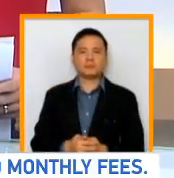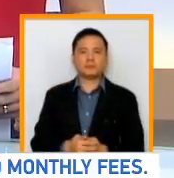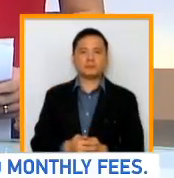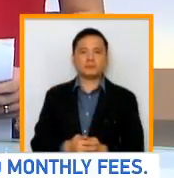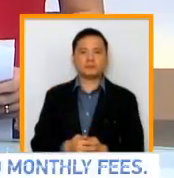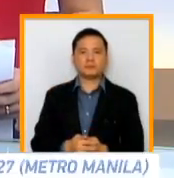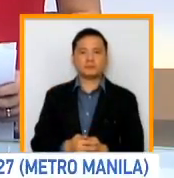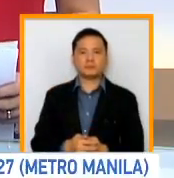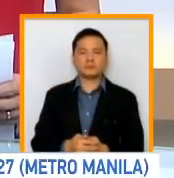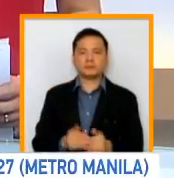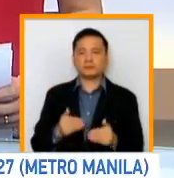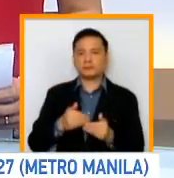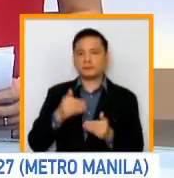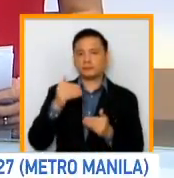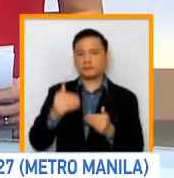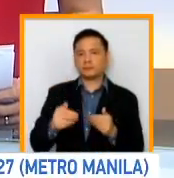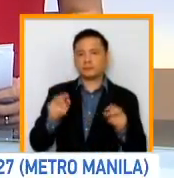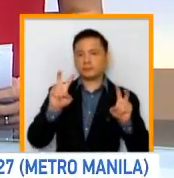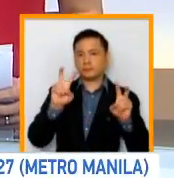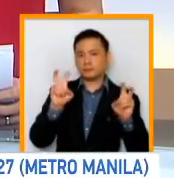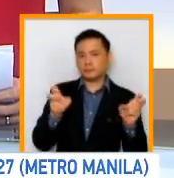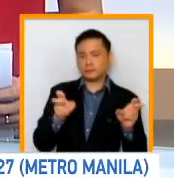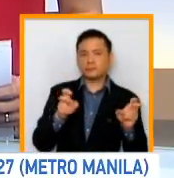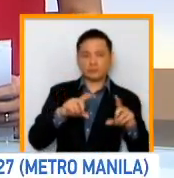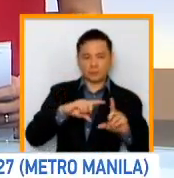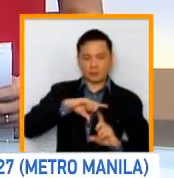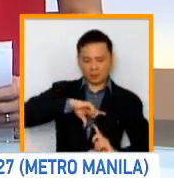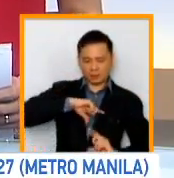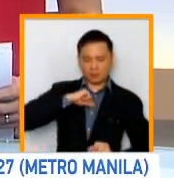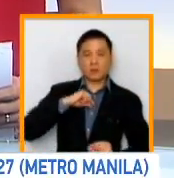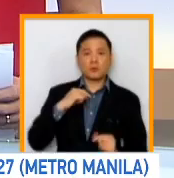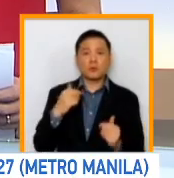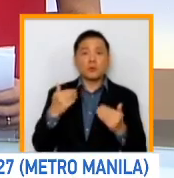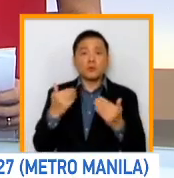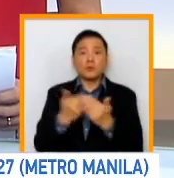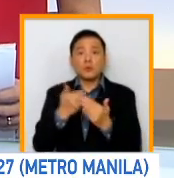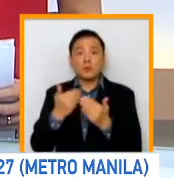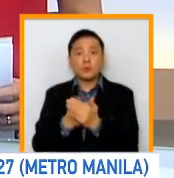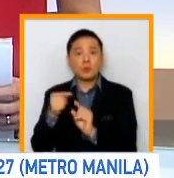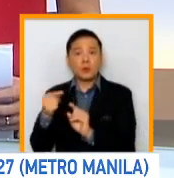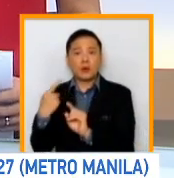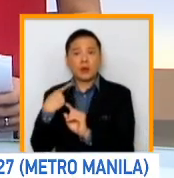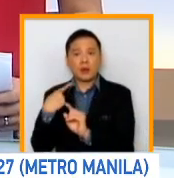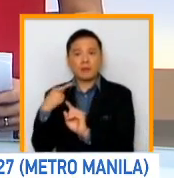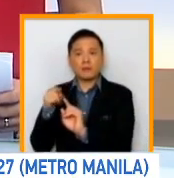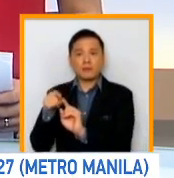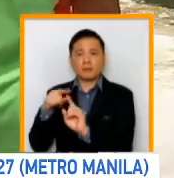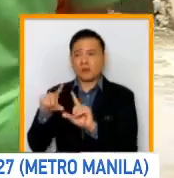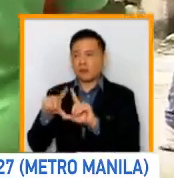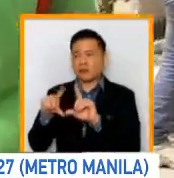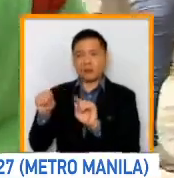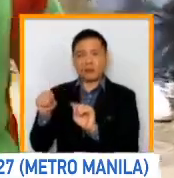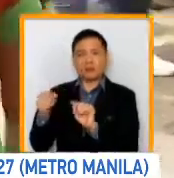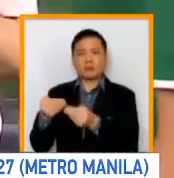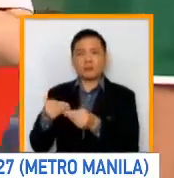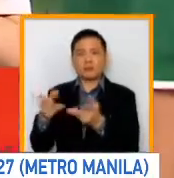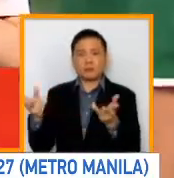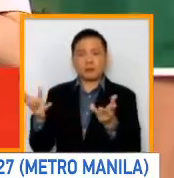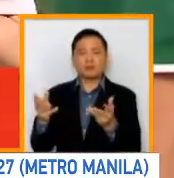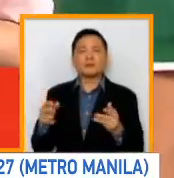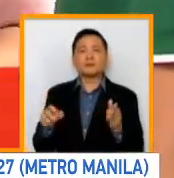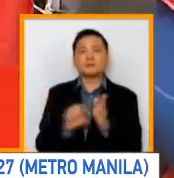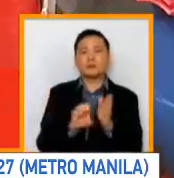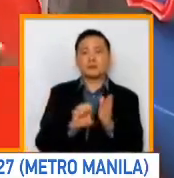Nagpamahagi na ng bagong quarantine pass ang ilang LGU bago magsimula ang enhanced community quarantine sa Biyernes. Sa Valenzuela, house to house